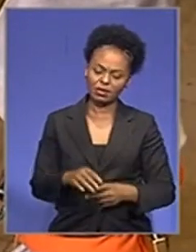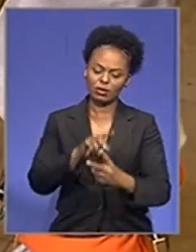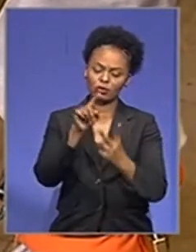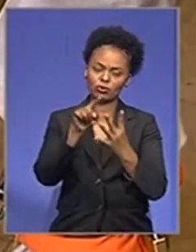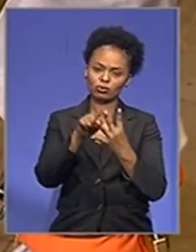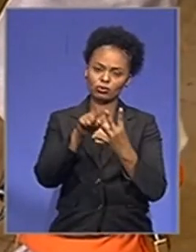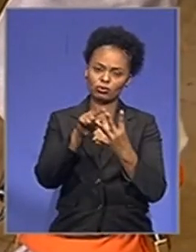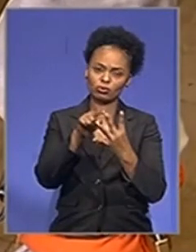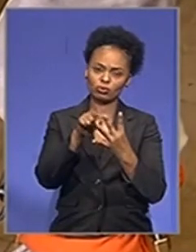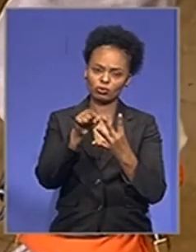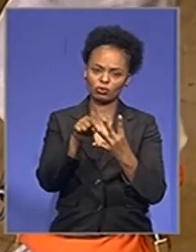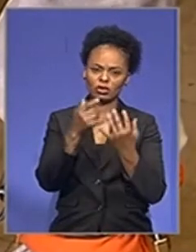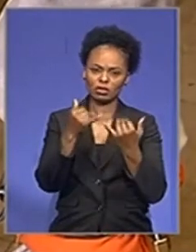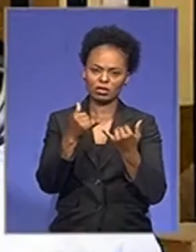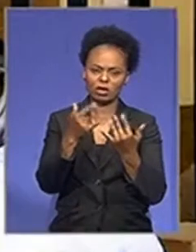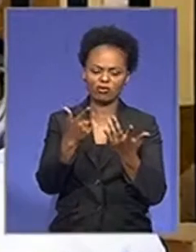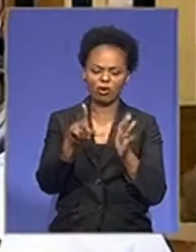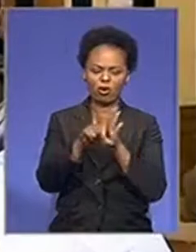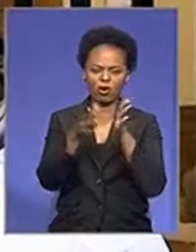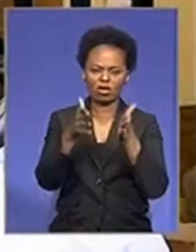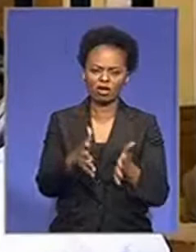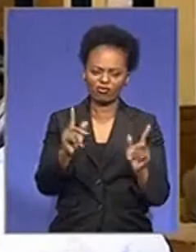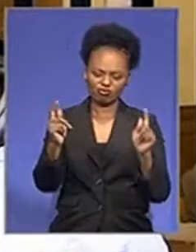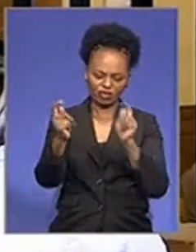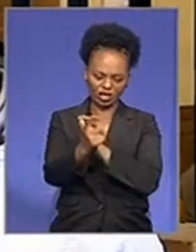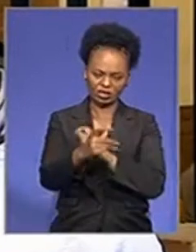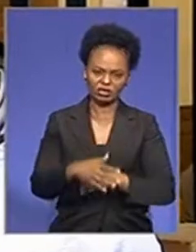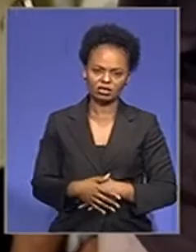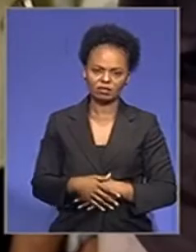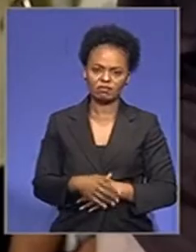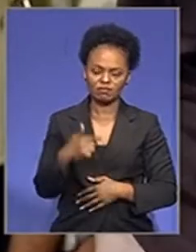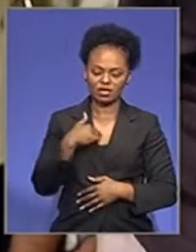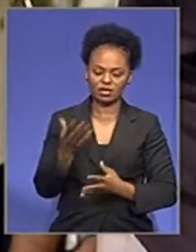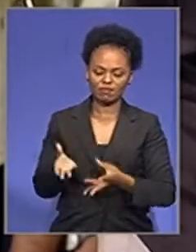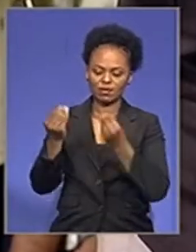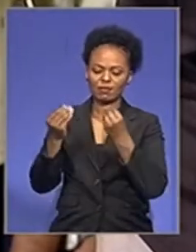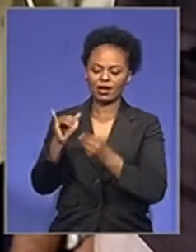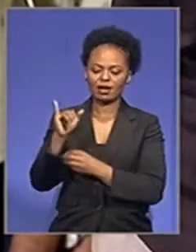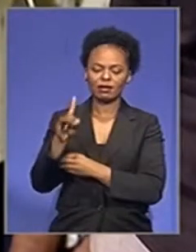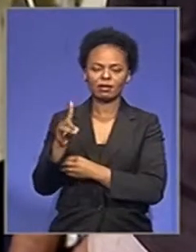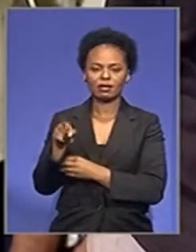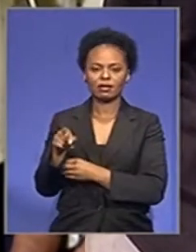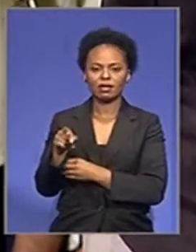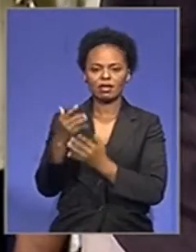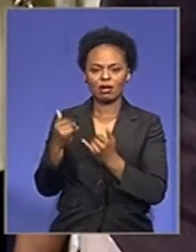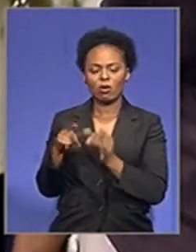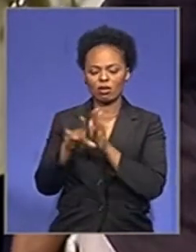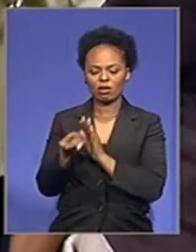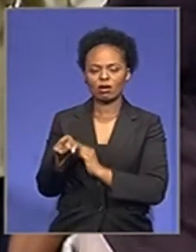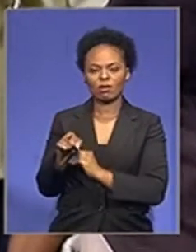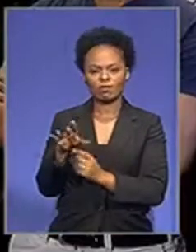Bongani Ntanzi o fetotše moemedi ummeli lo legal aid ngizomthatha ba ile ba gopotšwa ka melato yeo ba pharwago ka